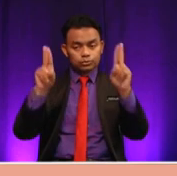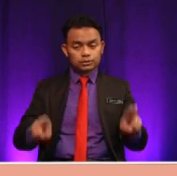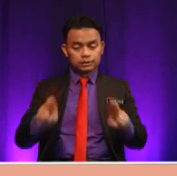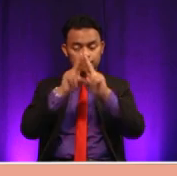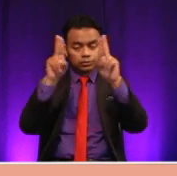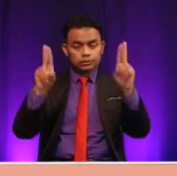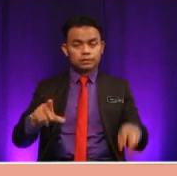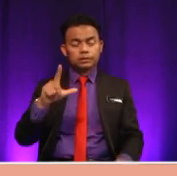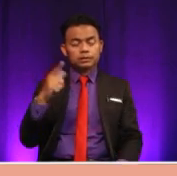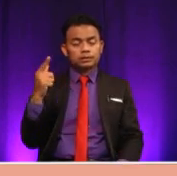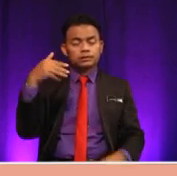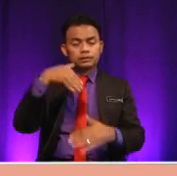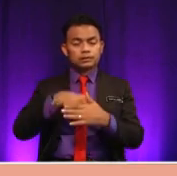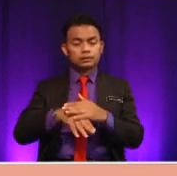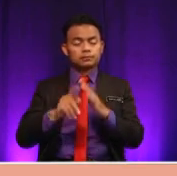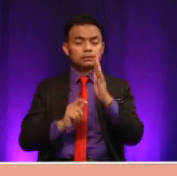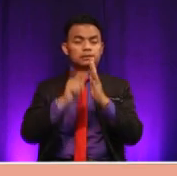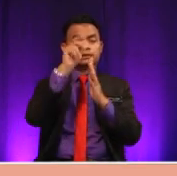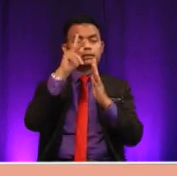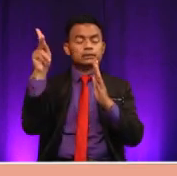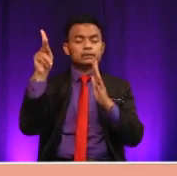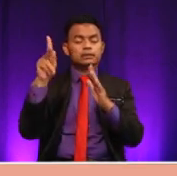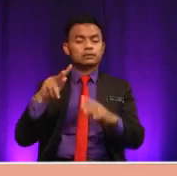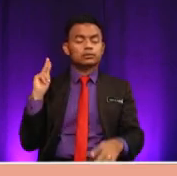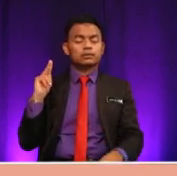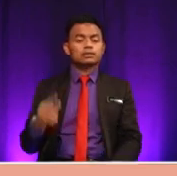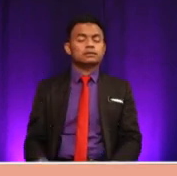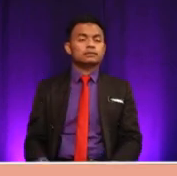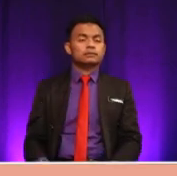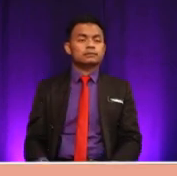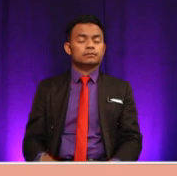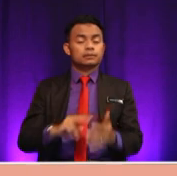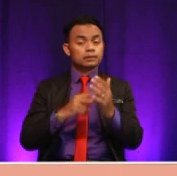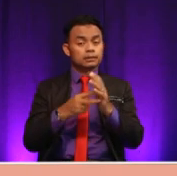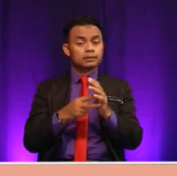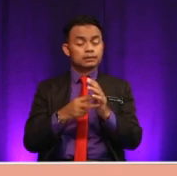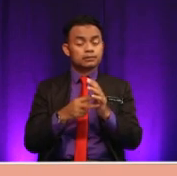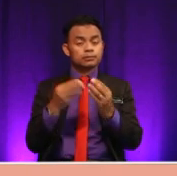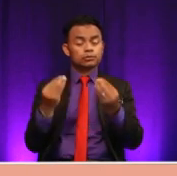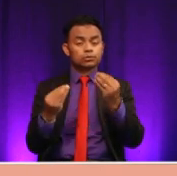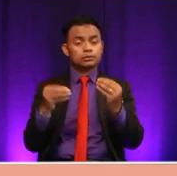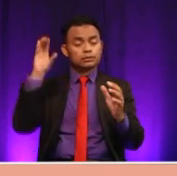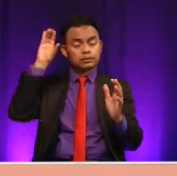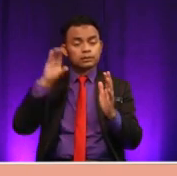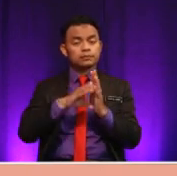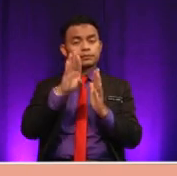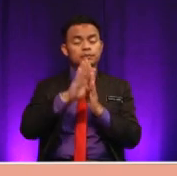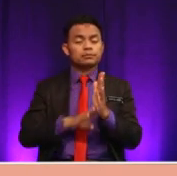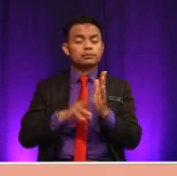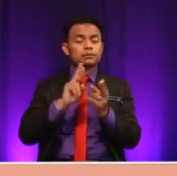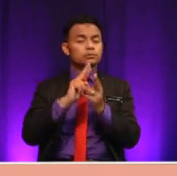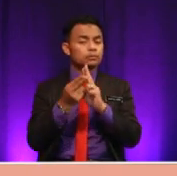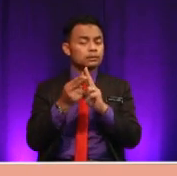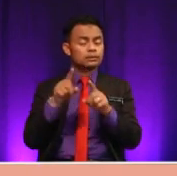kuasa apa ujan-ujian dia jadi kadang-kadang gambar berubah mungkin soalnya sama jadi